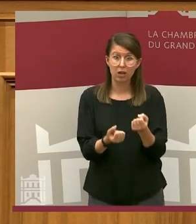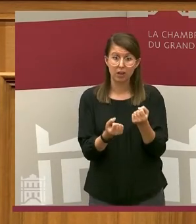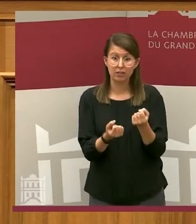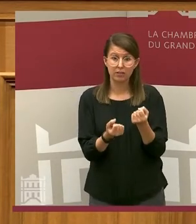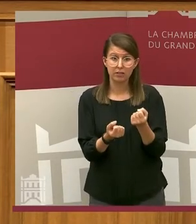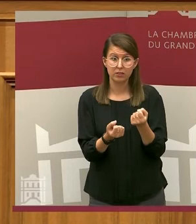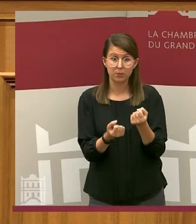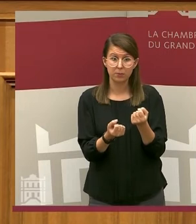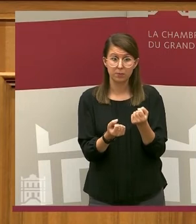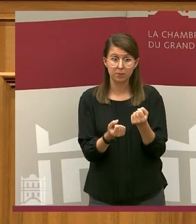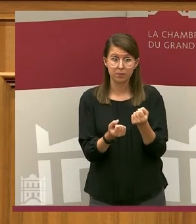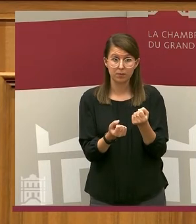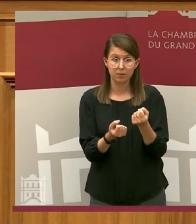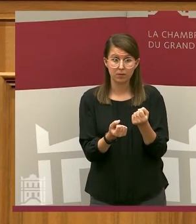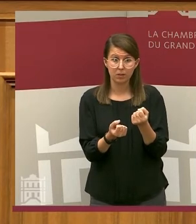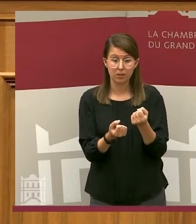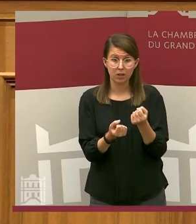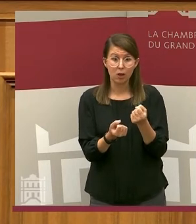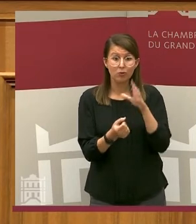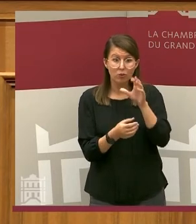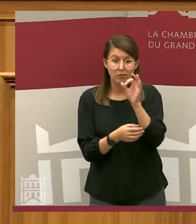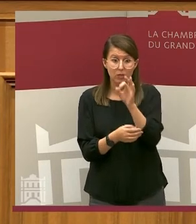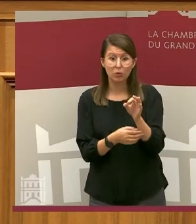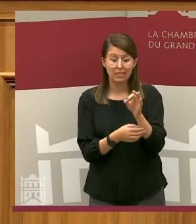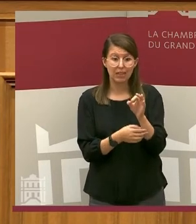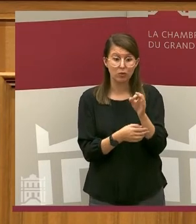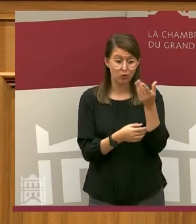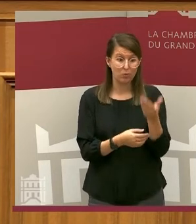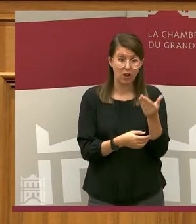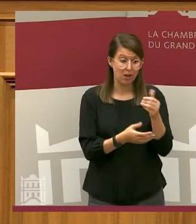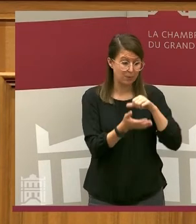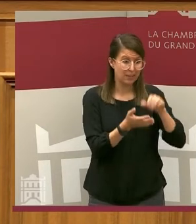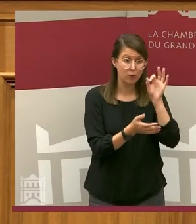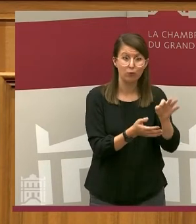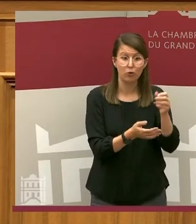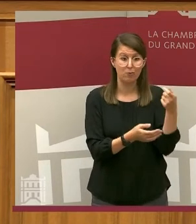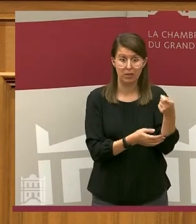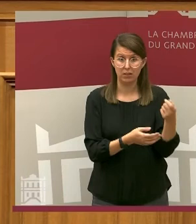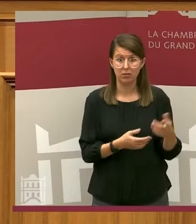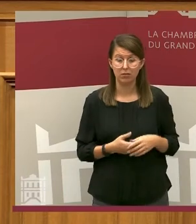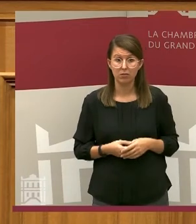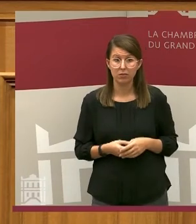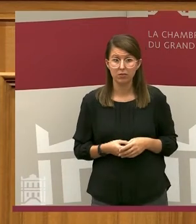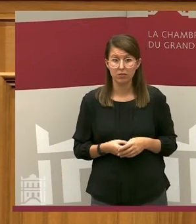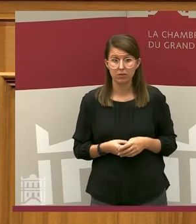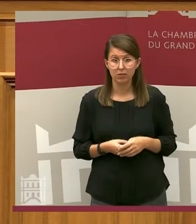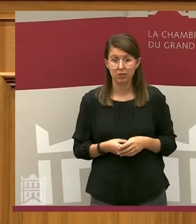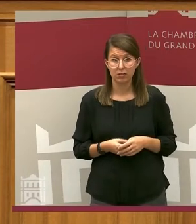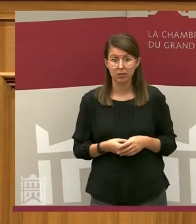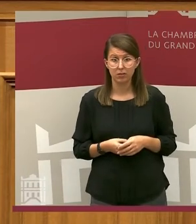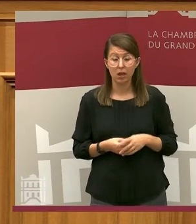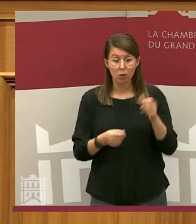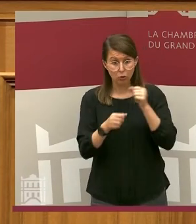über tauschend von ihrem Revenu aus für die Löhne. Und trotzdem wird